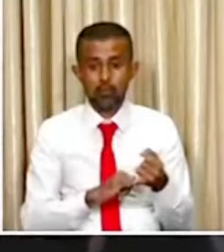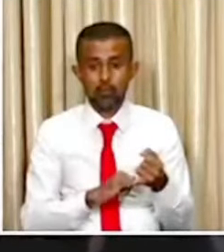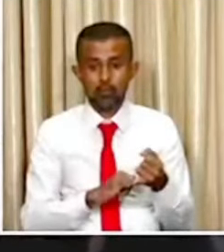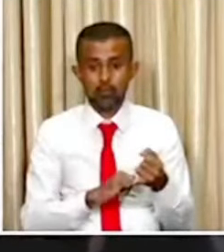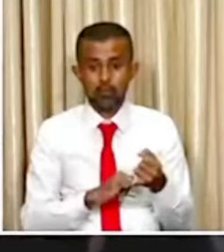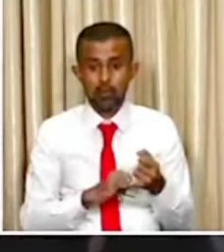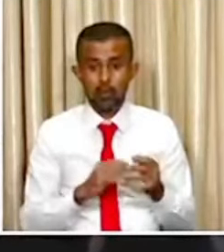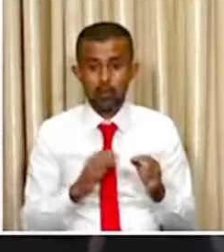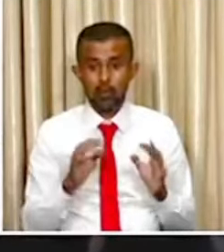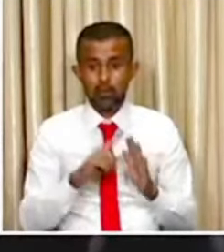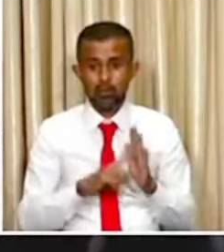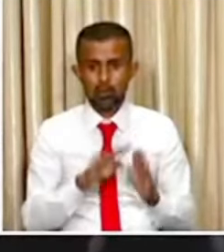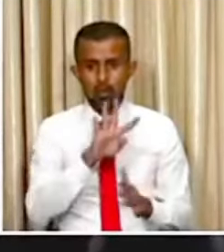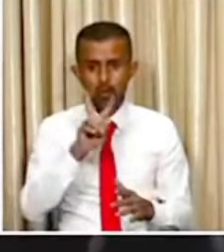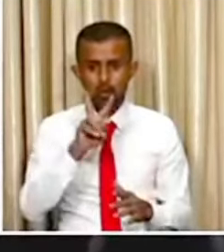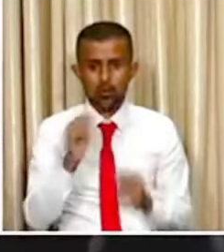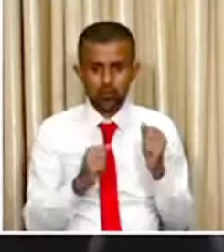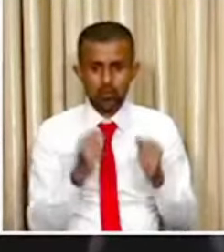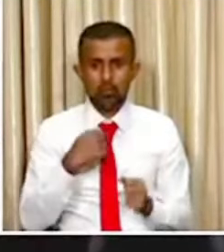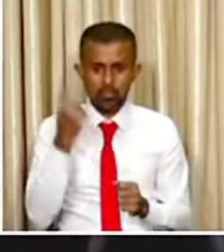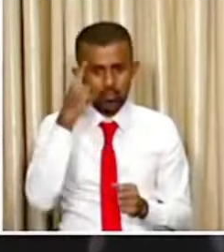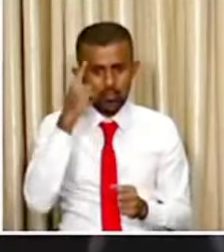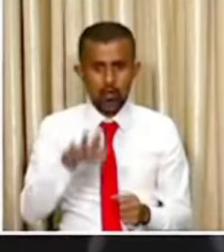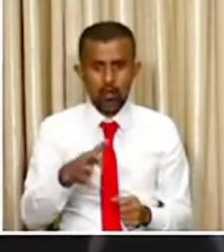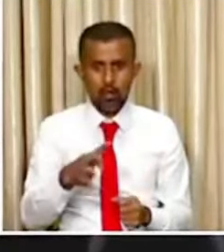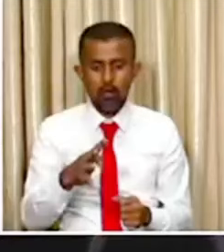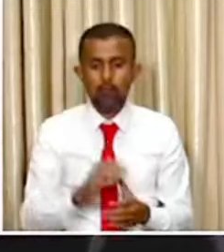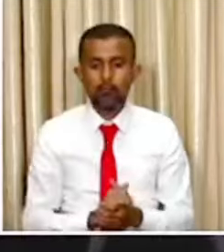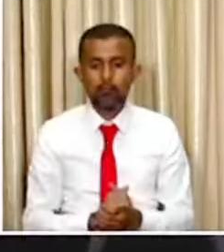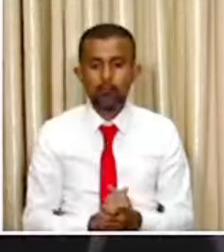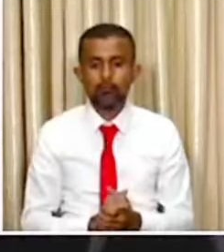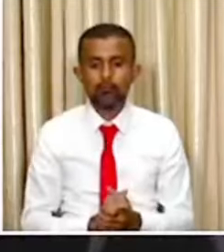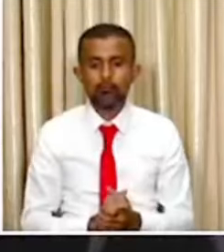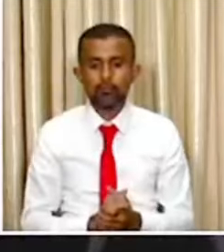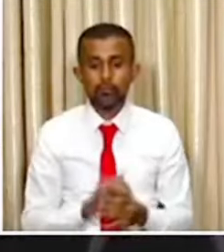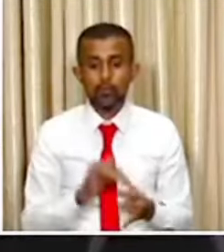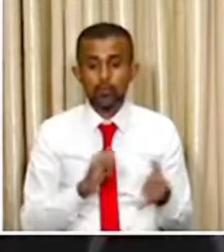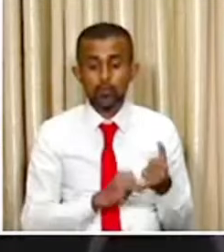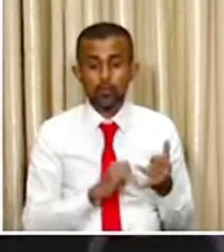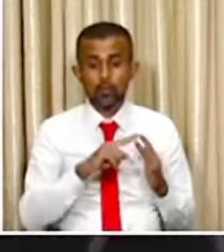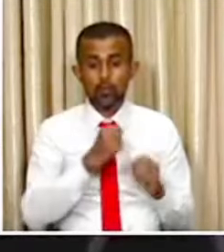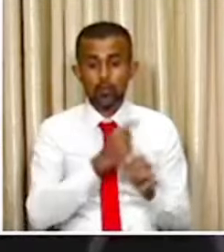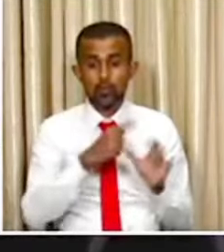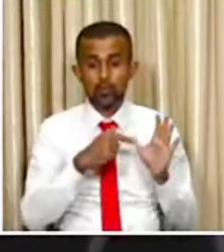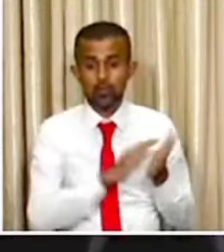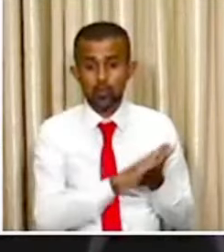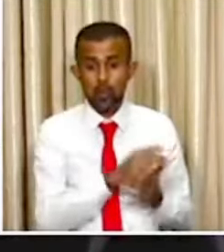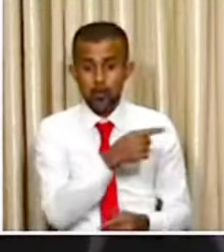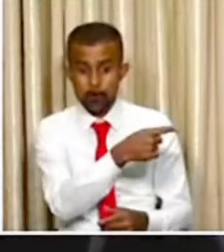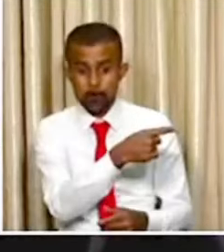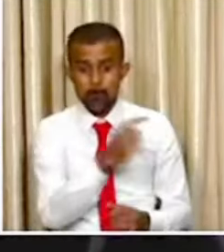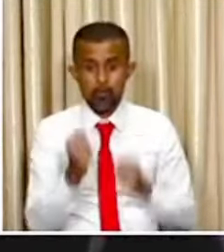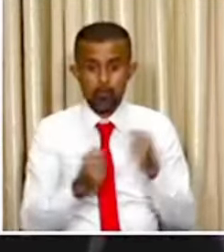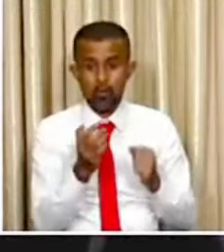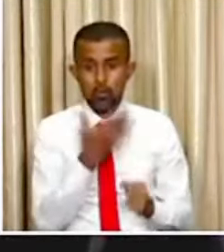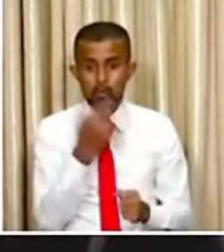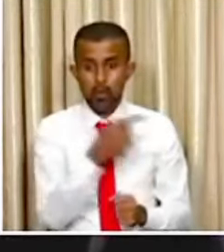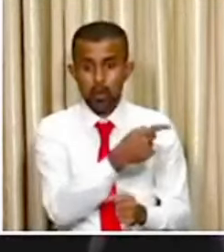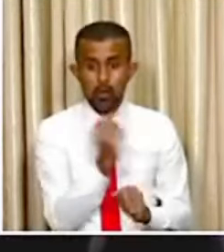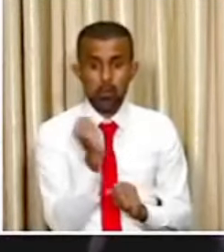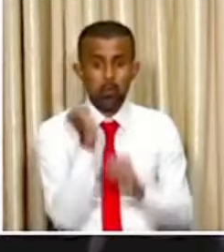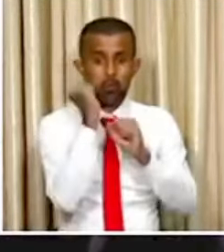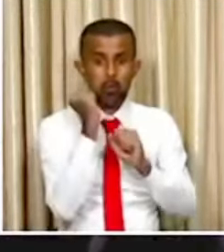ජොන්සන් පැරද්දුවා 42ට දුවලා. මම දන්නවා 400. හැබැයි සුගත් ත්‍රීලක රත්නට මේක දුවන්න පුළුවන් වුණාට අරක මං